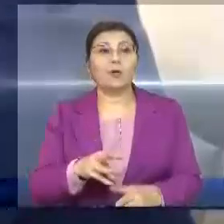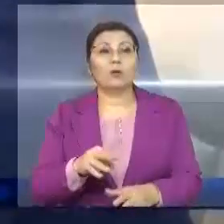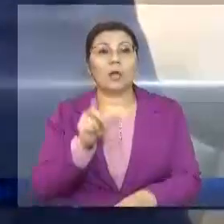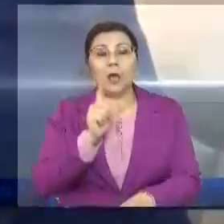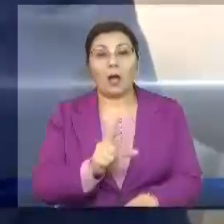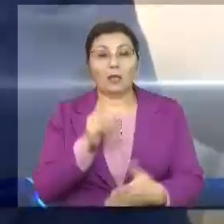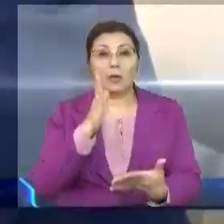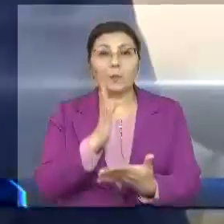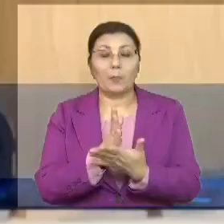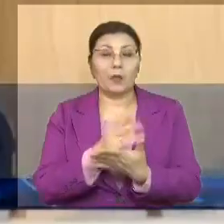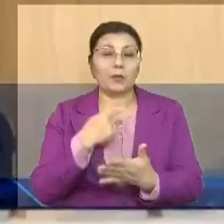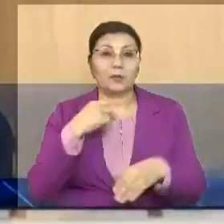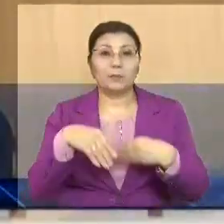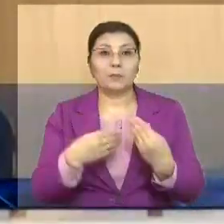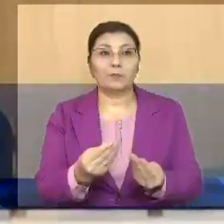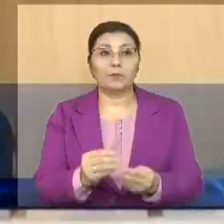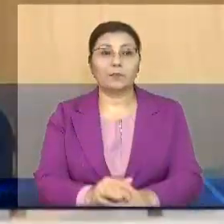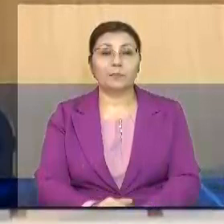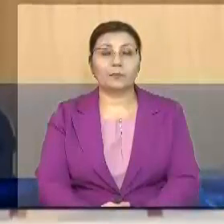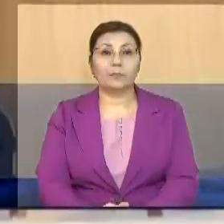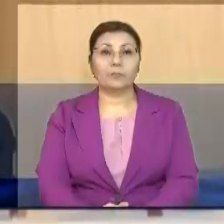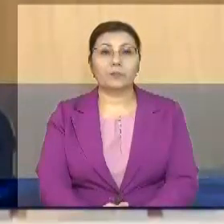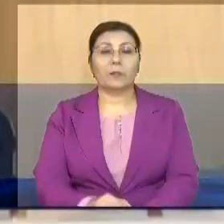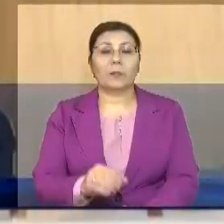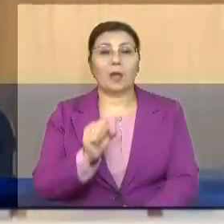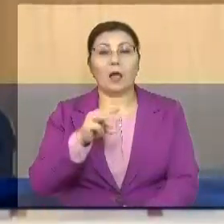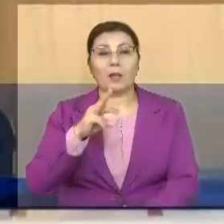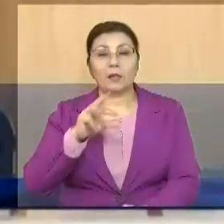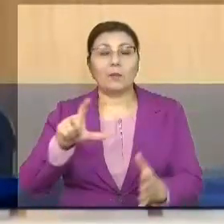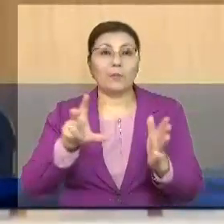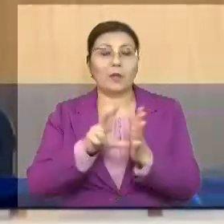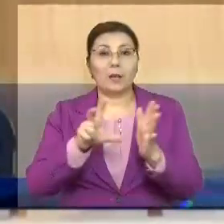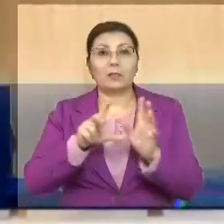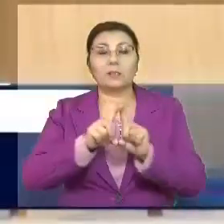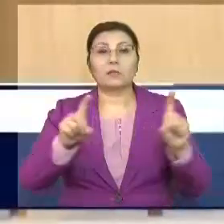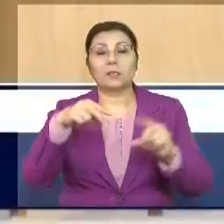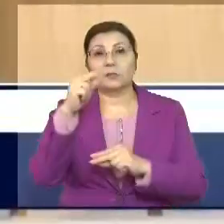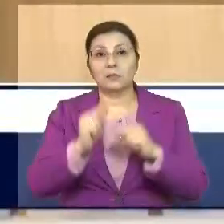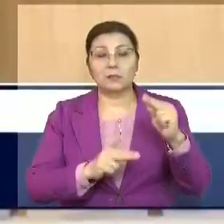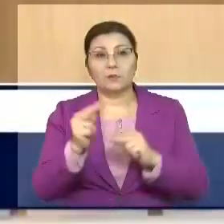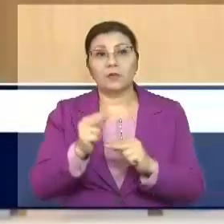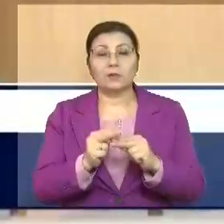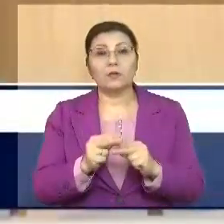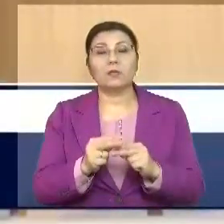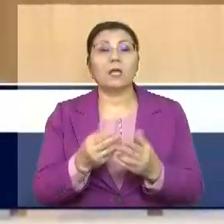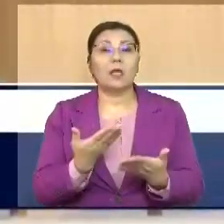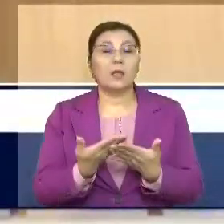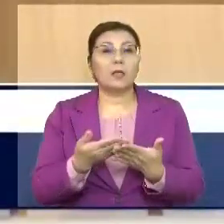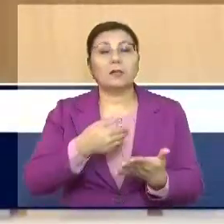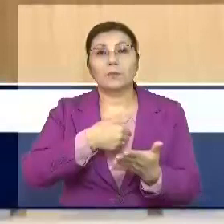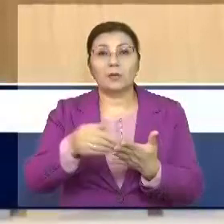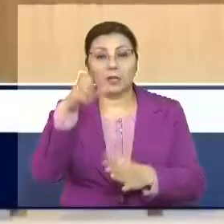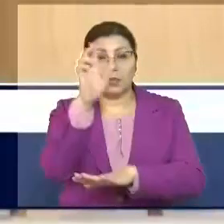12 176 968 адам бар. Атом электростанциясын салу немесе оны салудан бас тарту